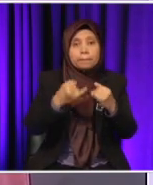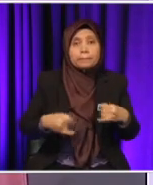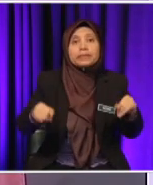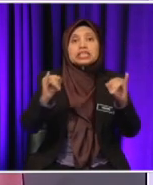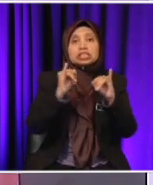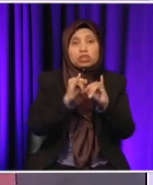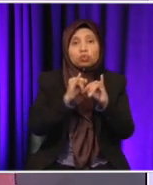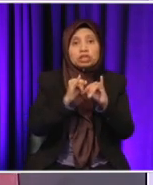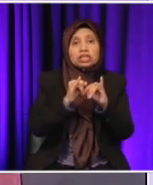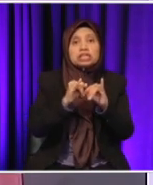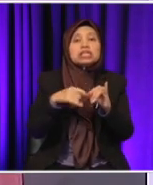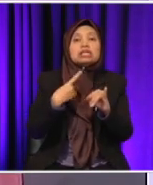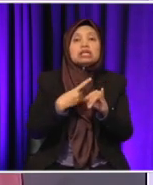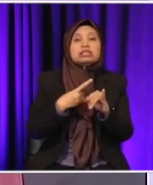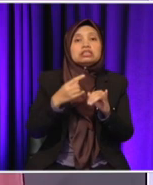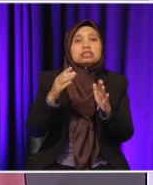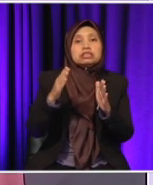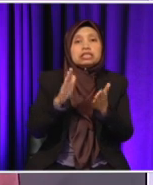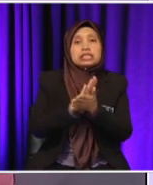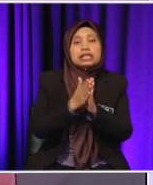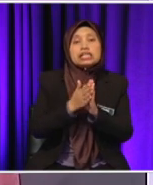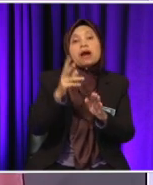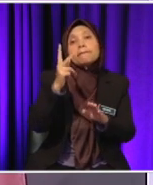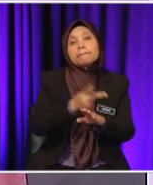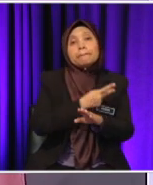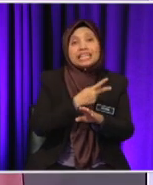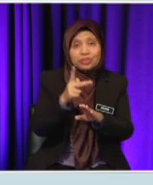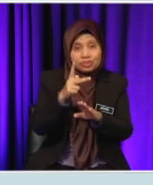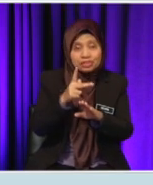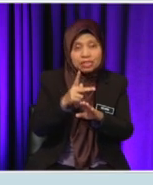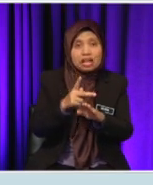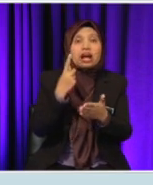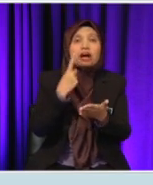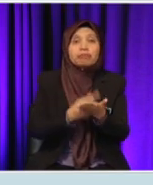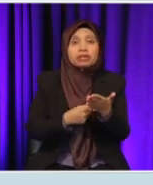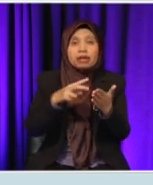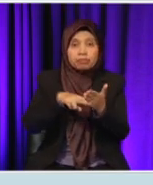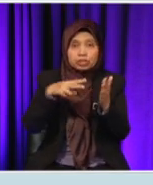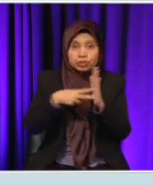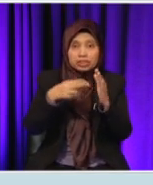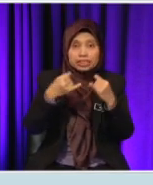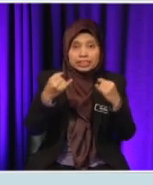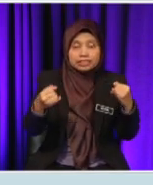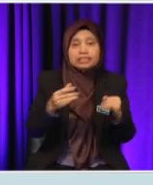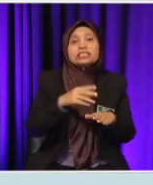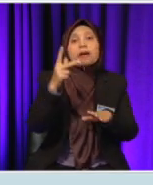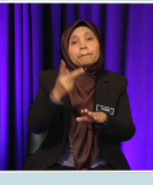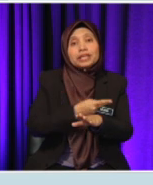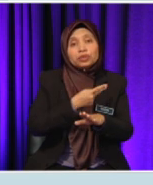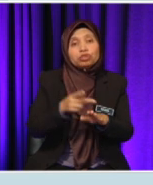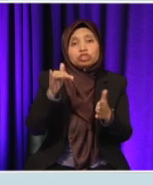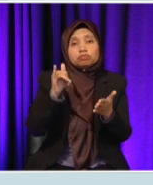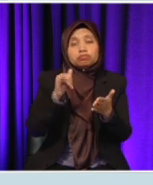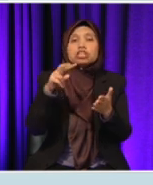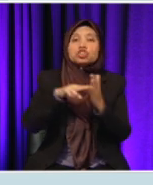judikator kita akan jadikan sebagai pantun kita lihat dulu apa yang dimaksud jenis dan juga ciri-ciri pantun Apa itu pantun